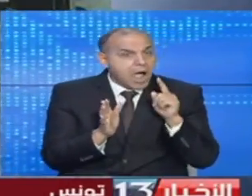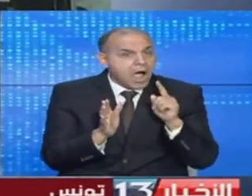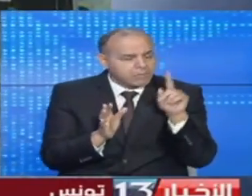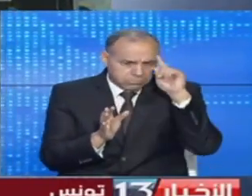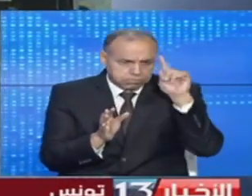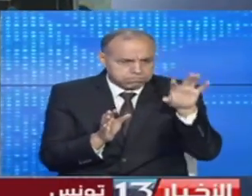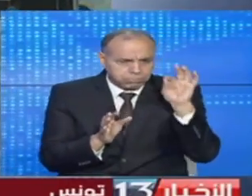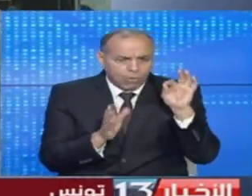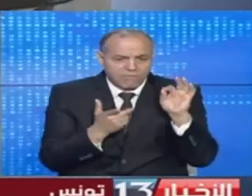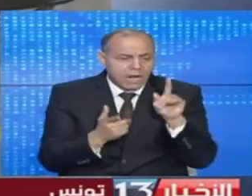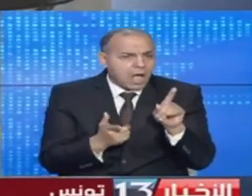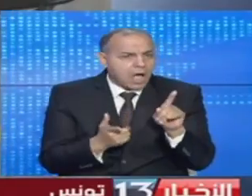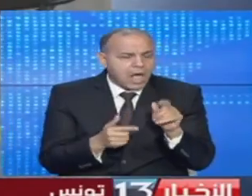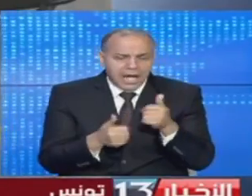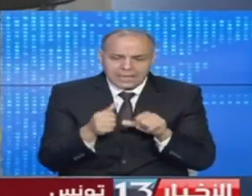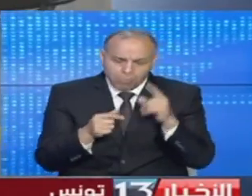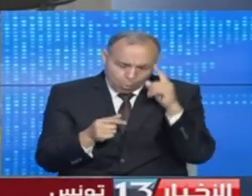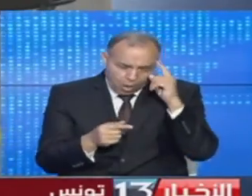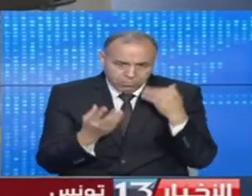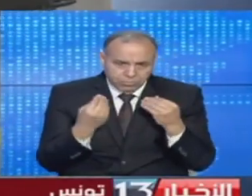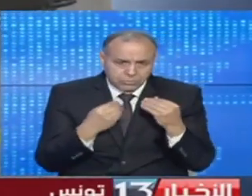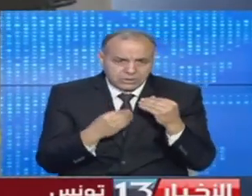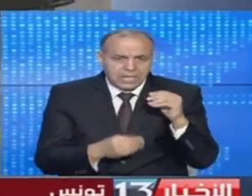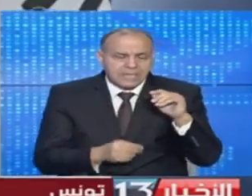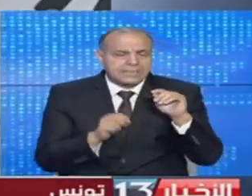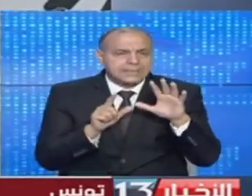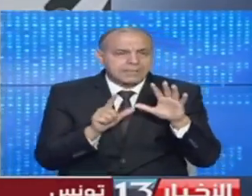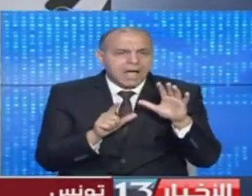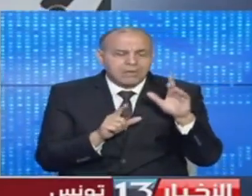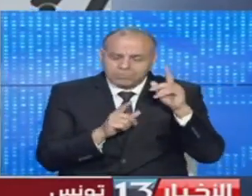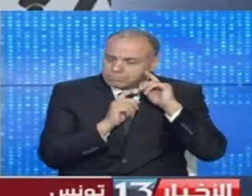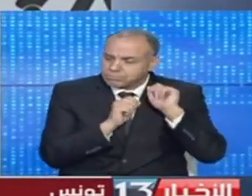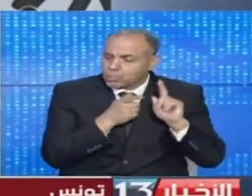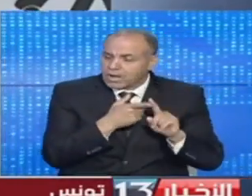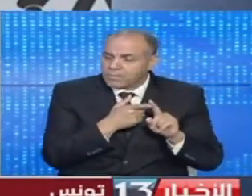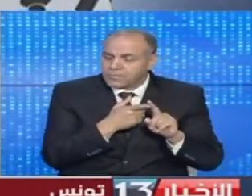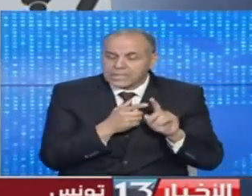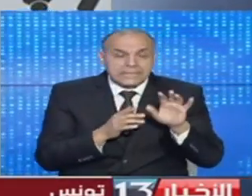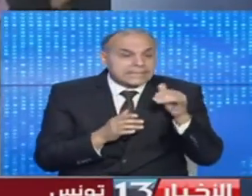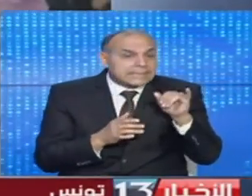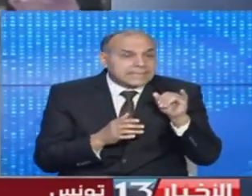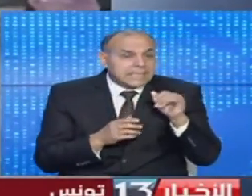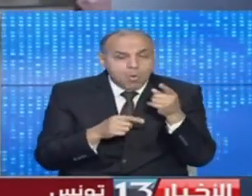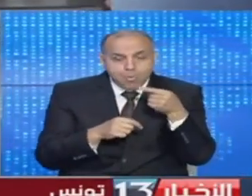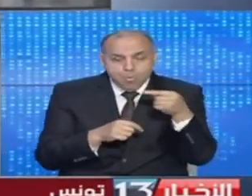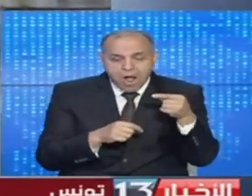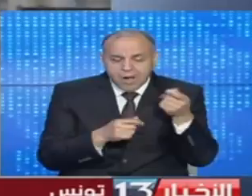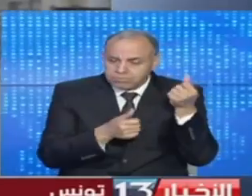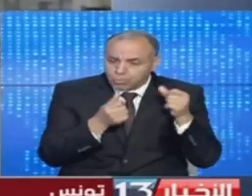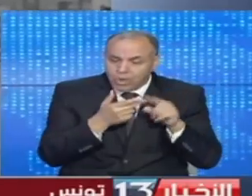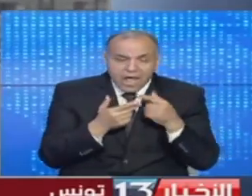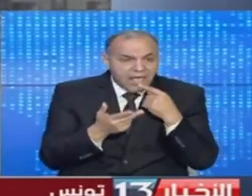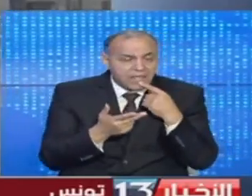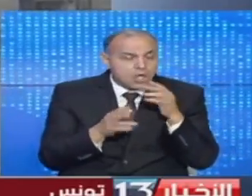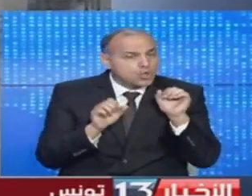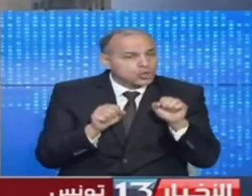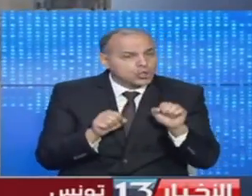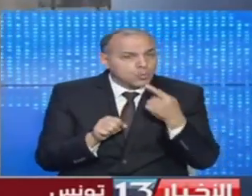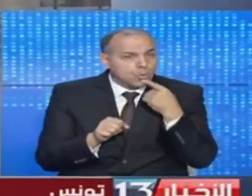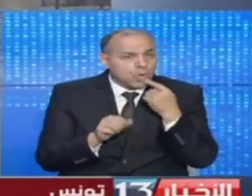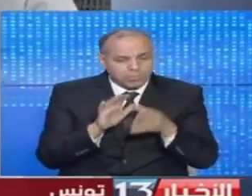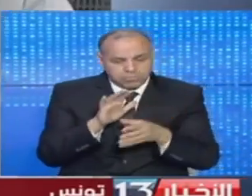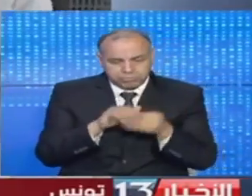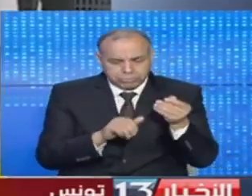الاختياريه اختبار في السيا في اليوم السابع من الحجر الصحي وفي صوره سلبيه هذا الاختبار يمكن لهم